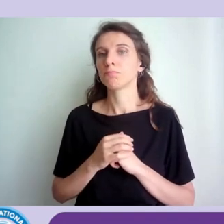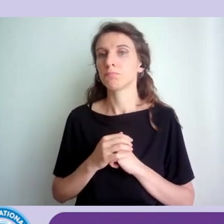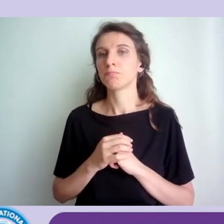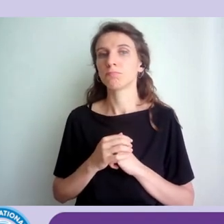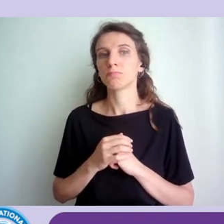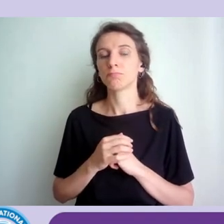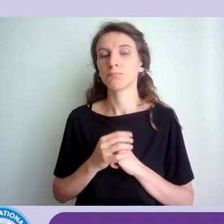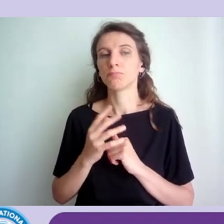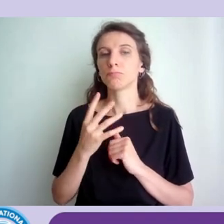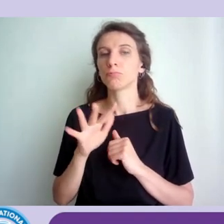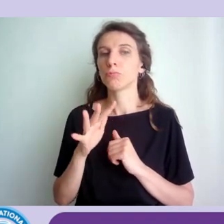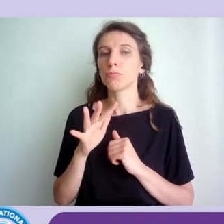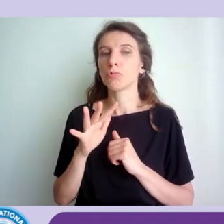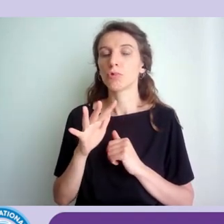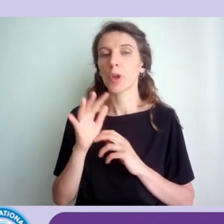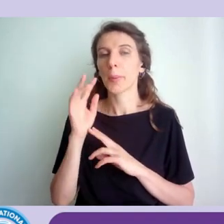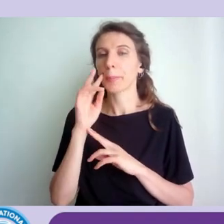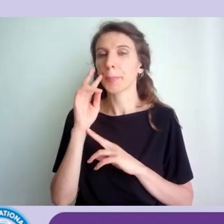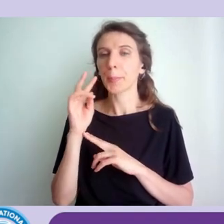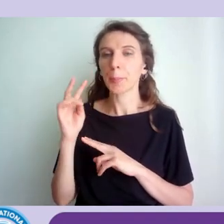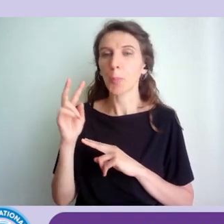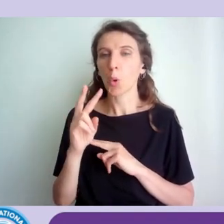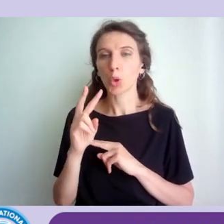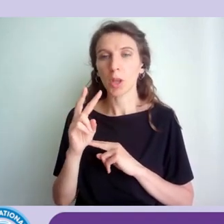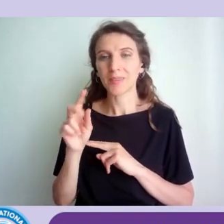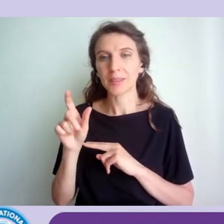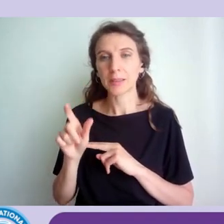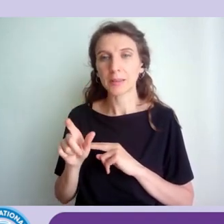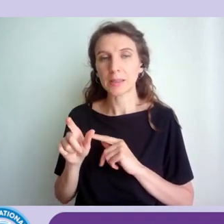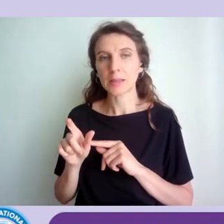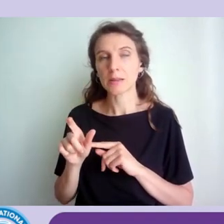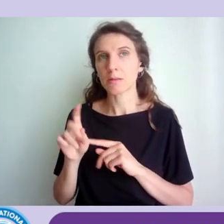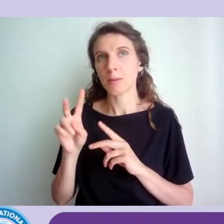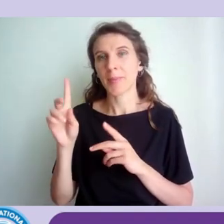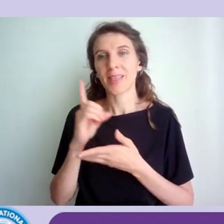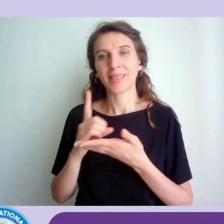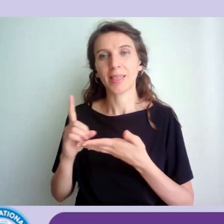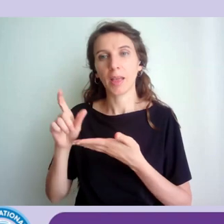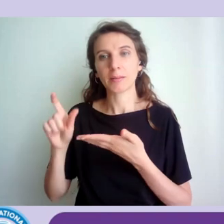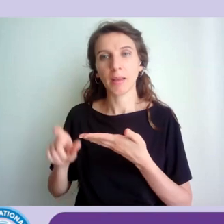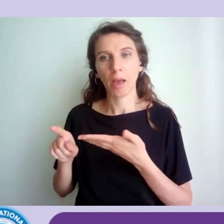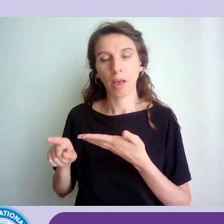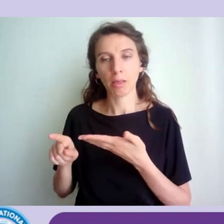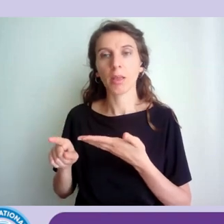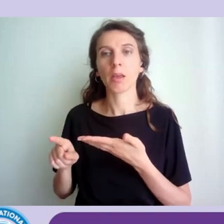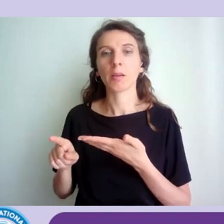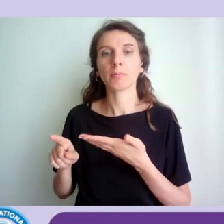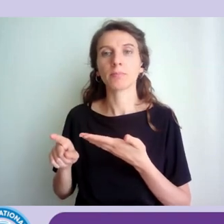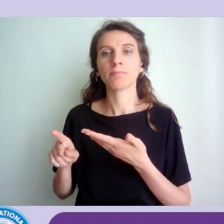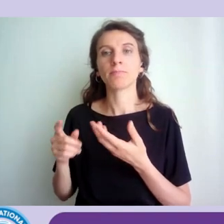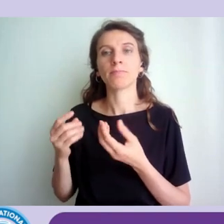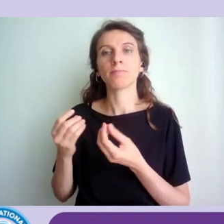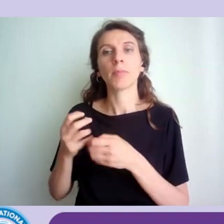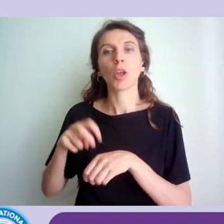spiegava da un punto di vista diciamo così del designer la dottoressa Calanna